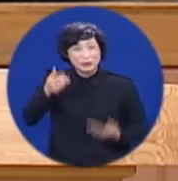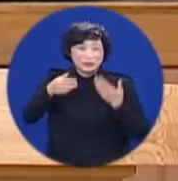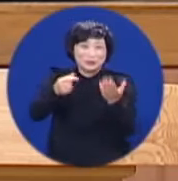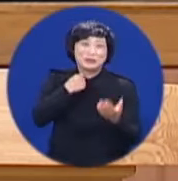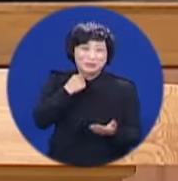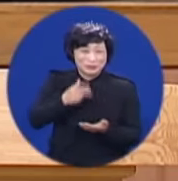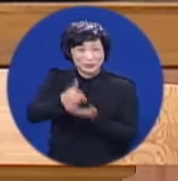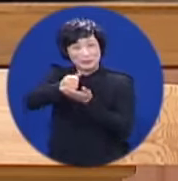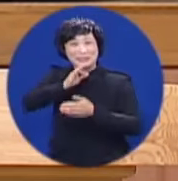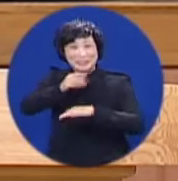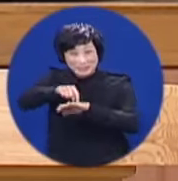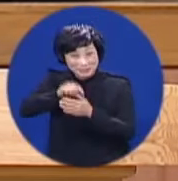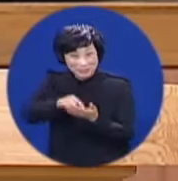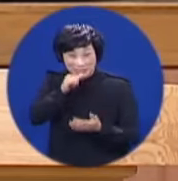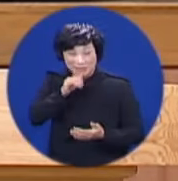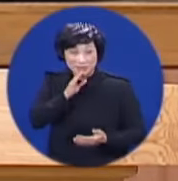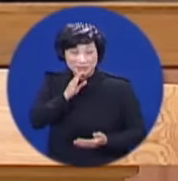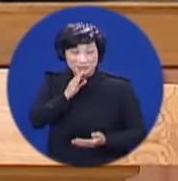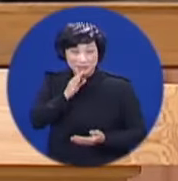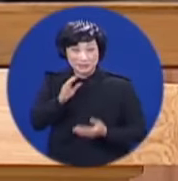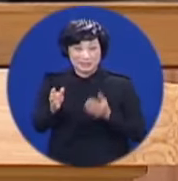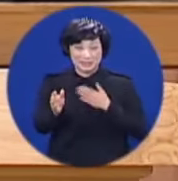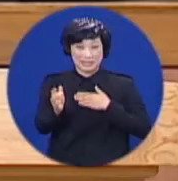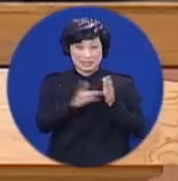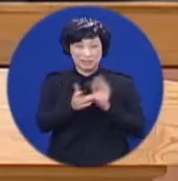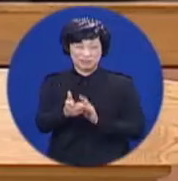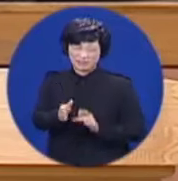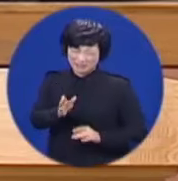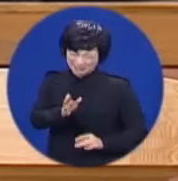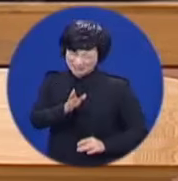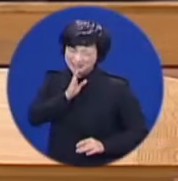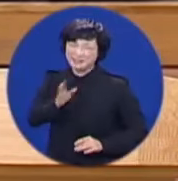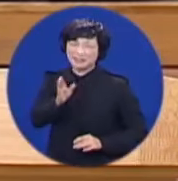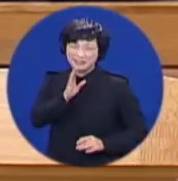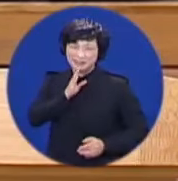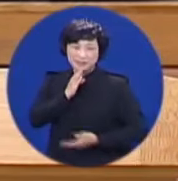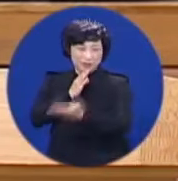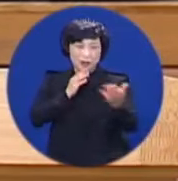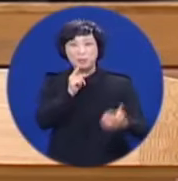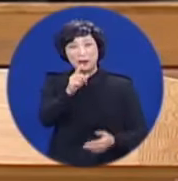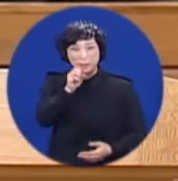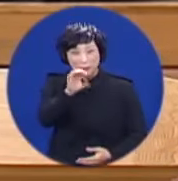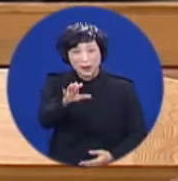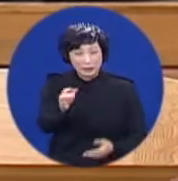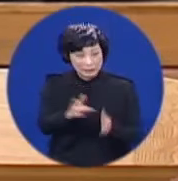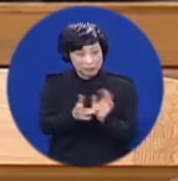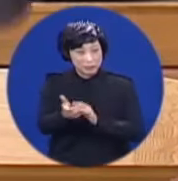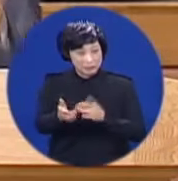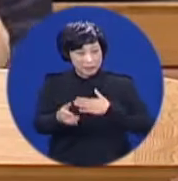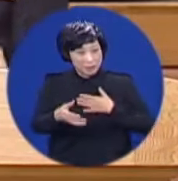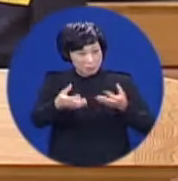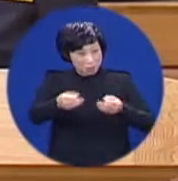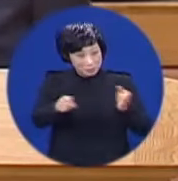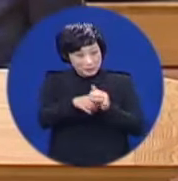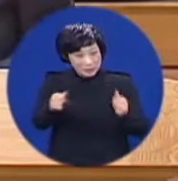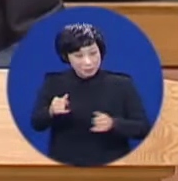주님의 진실. 너에게 이르노니 나를 믿는 자는 나의 하는 일을 저도 할